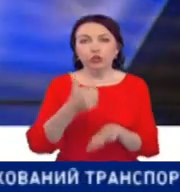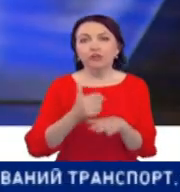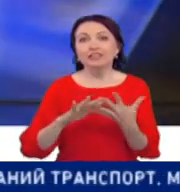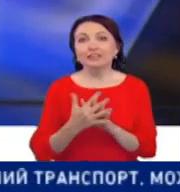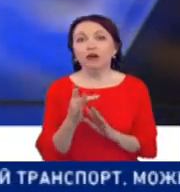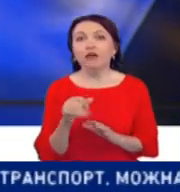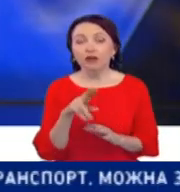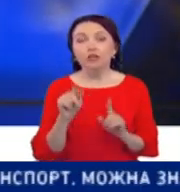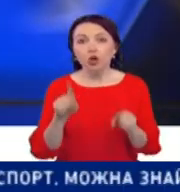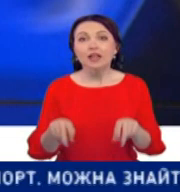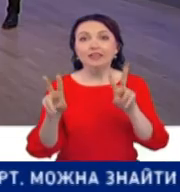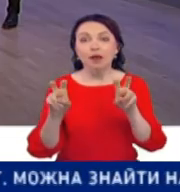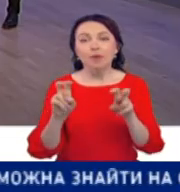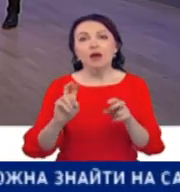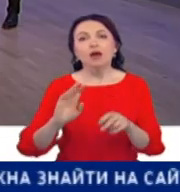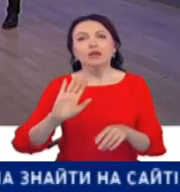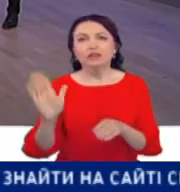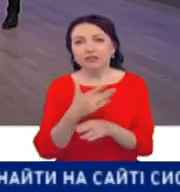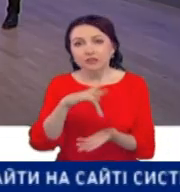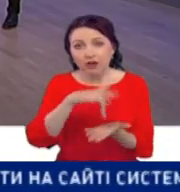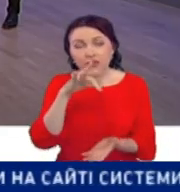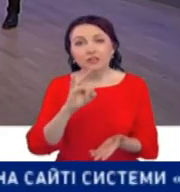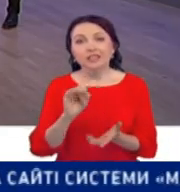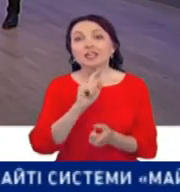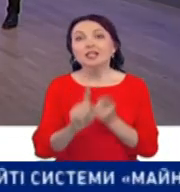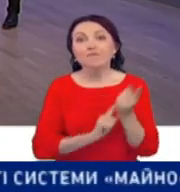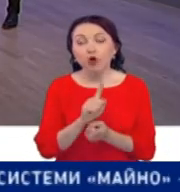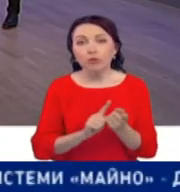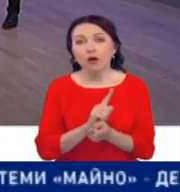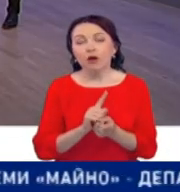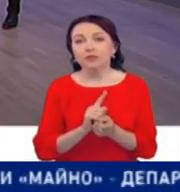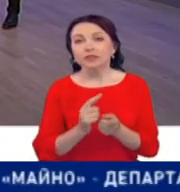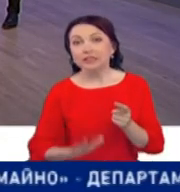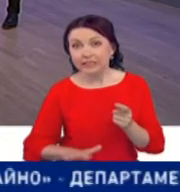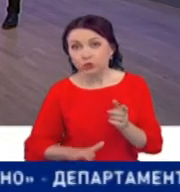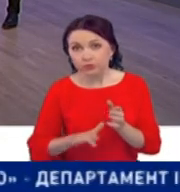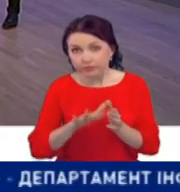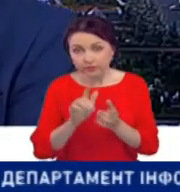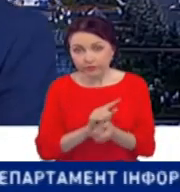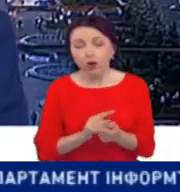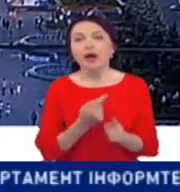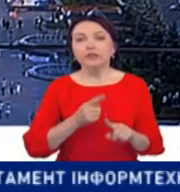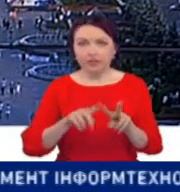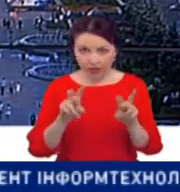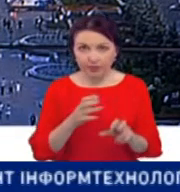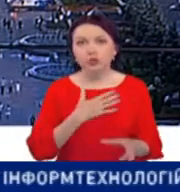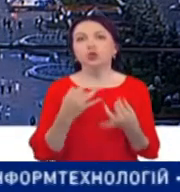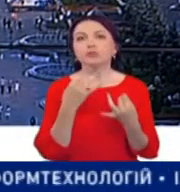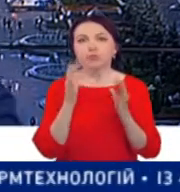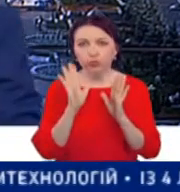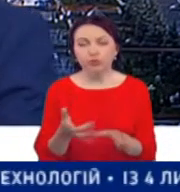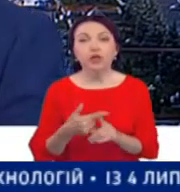ради. Тож тема децентралізації, взагалі реформ знизу, да? Це теж буде тема нашої розмови. Якщо у вас